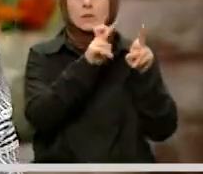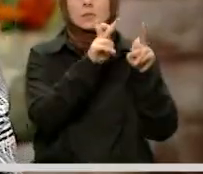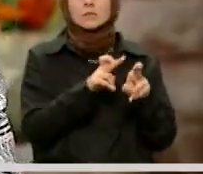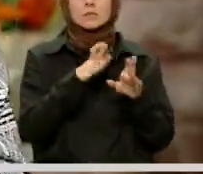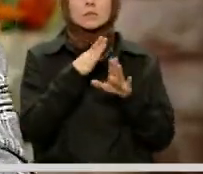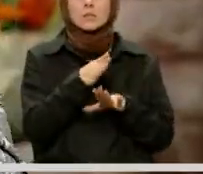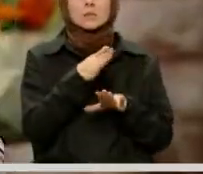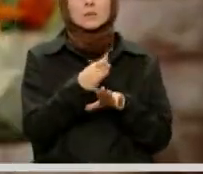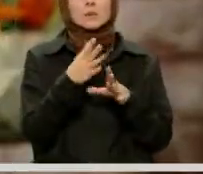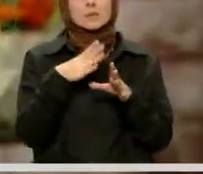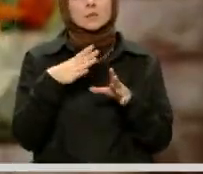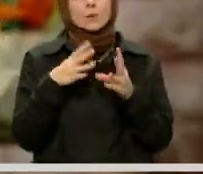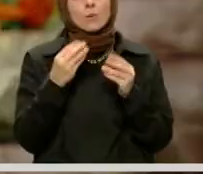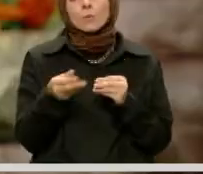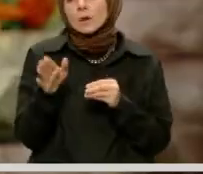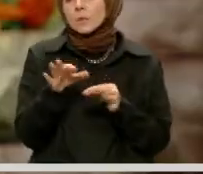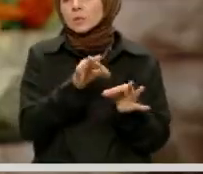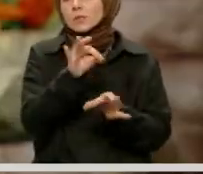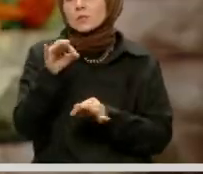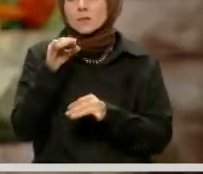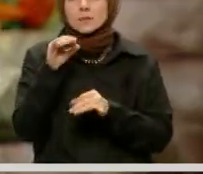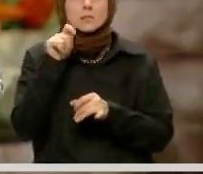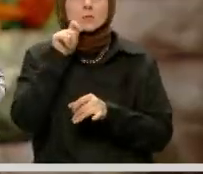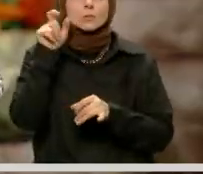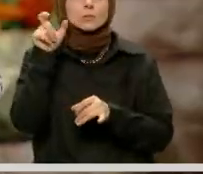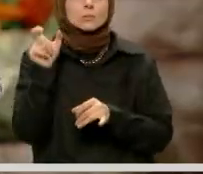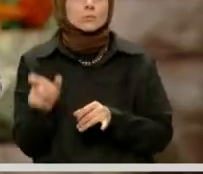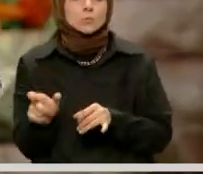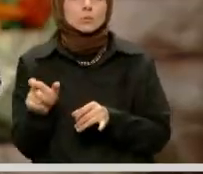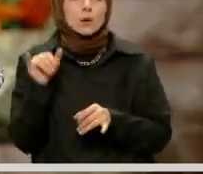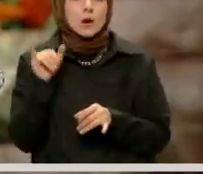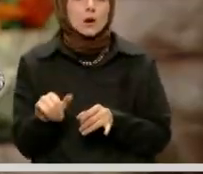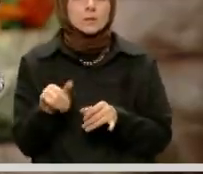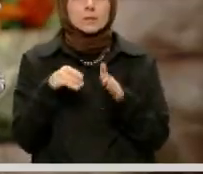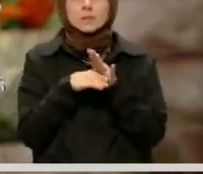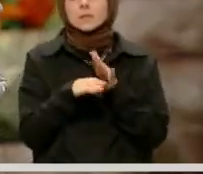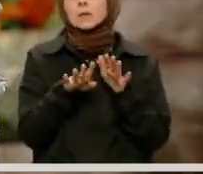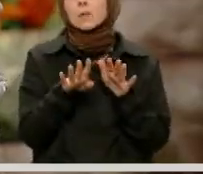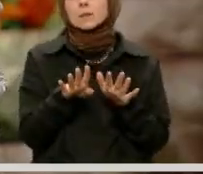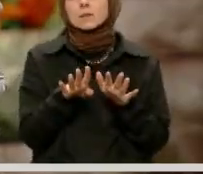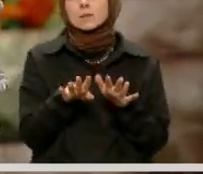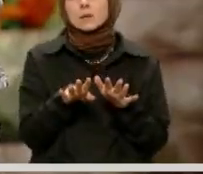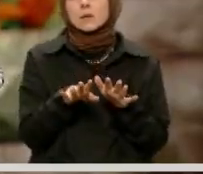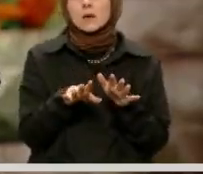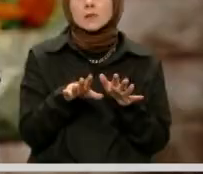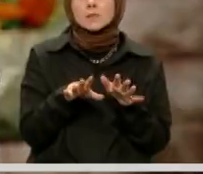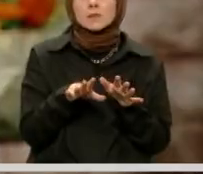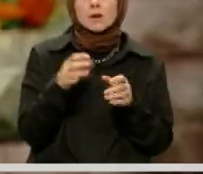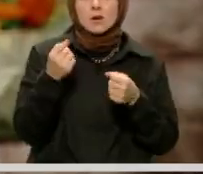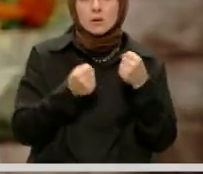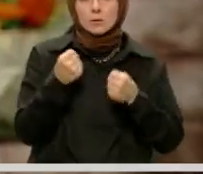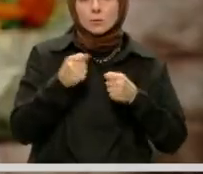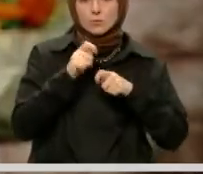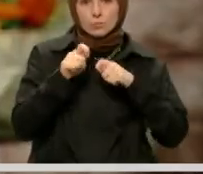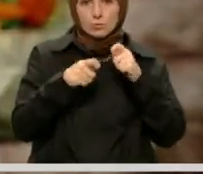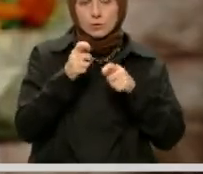istiyor olman başkasının kul hakkını, çiğneme hakkı sana vermiyor. Hı hı. Trafiği tehlikeye atma hakkını sana